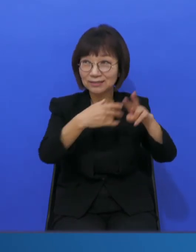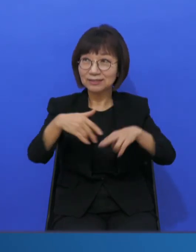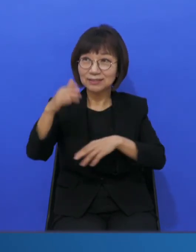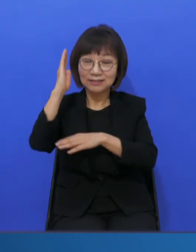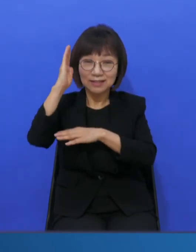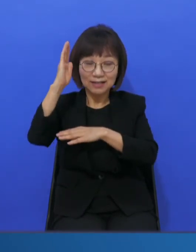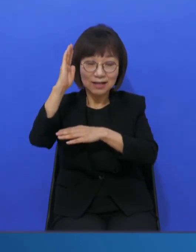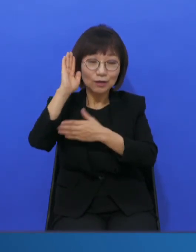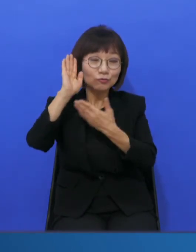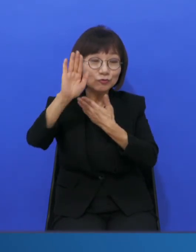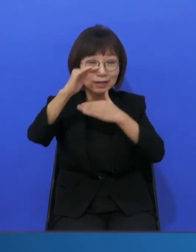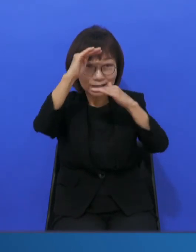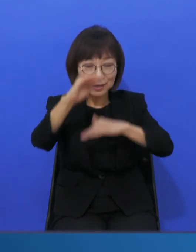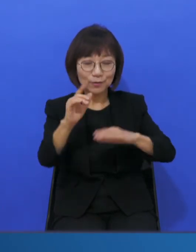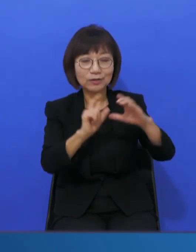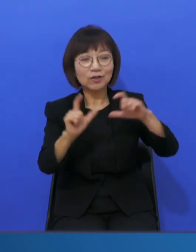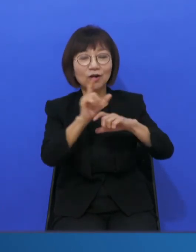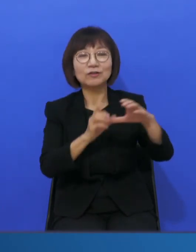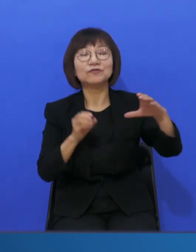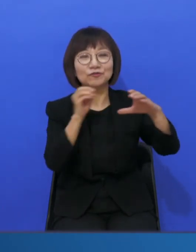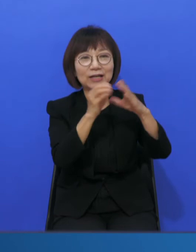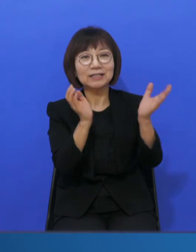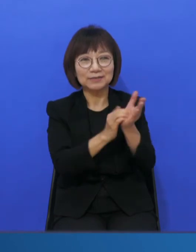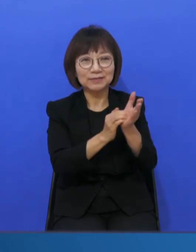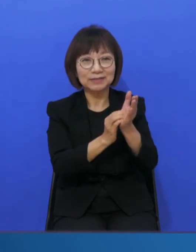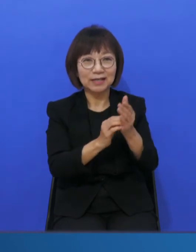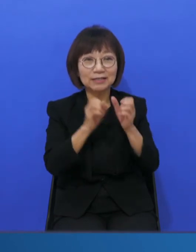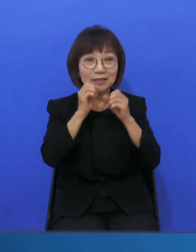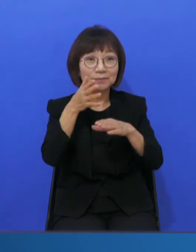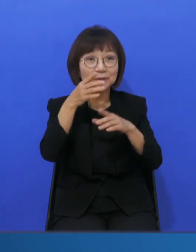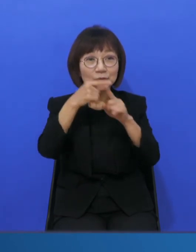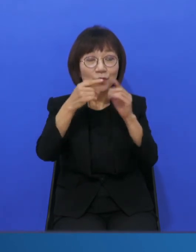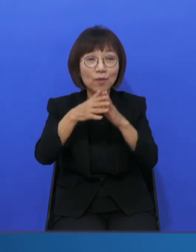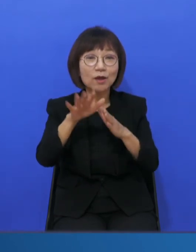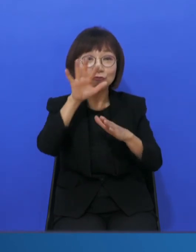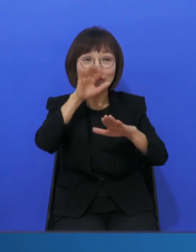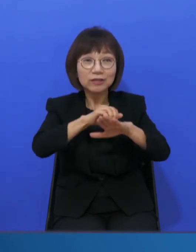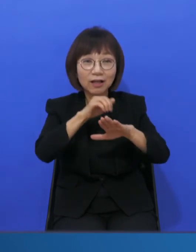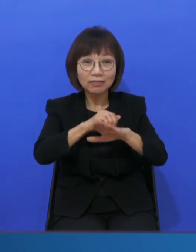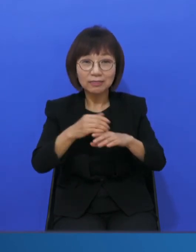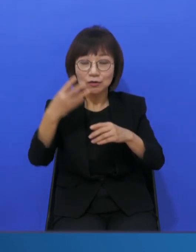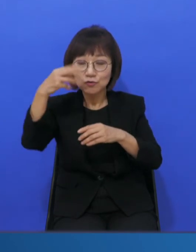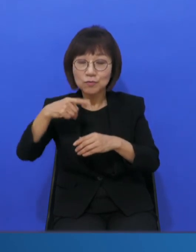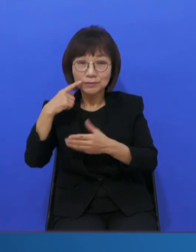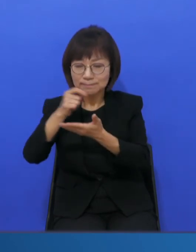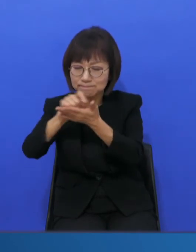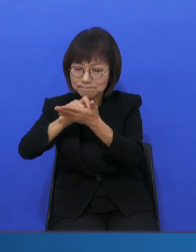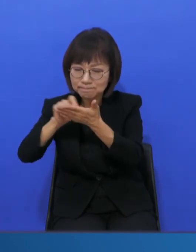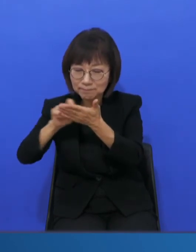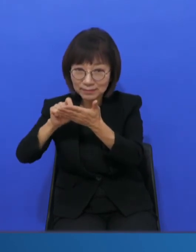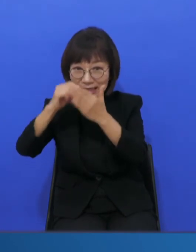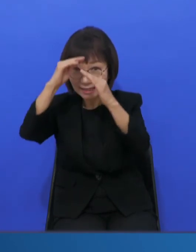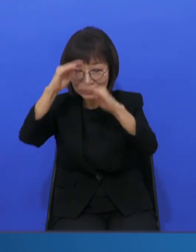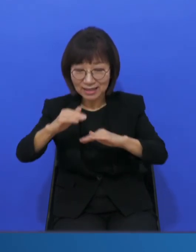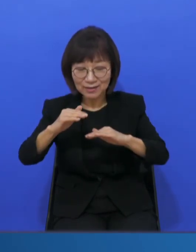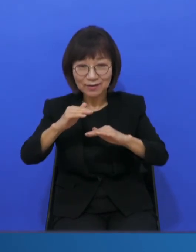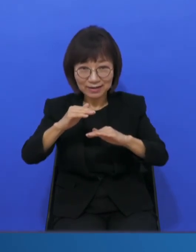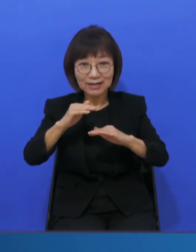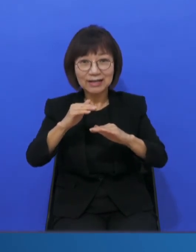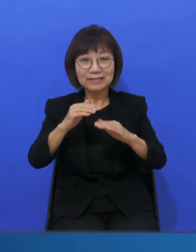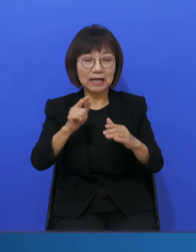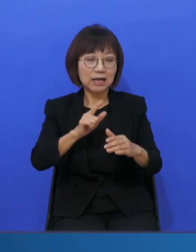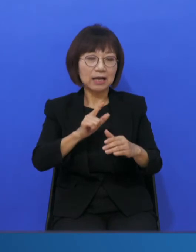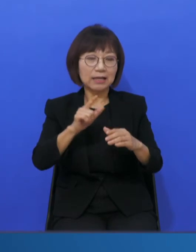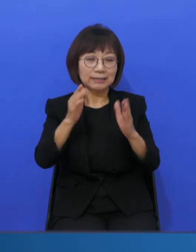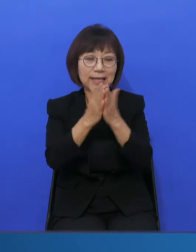강의 내용을 추가했습니다. 전문교회 훈련은 류광수 목사의 친필본을 따라 원 제목인 세계복음화 요원